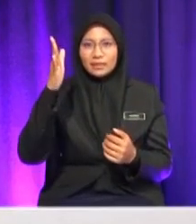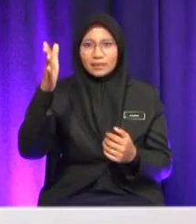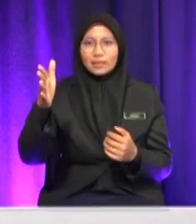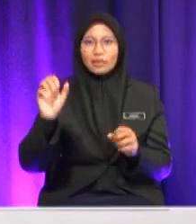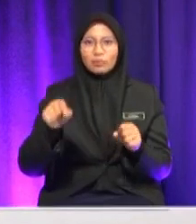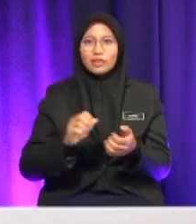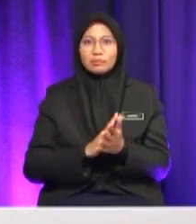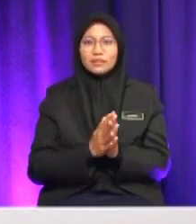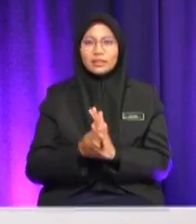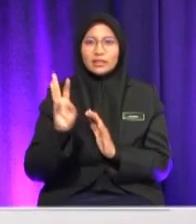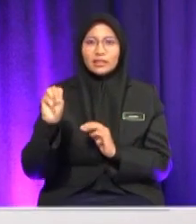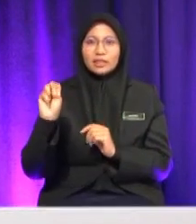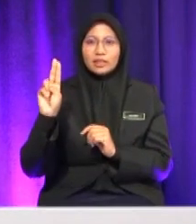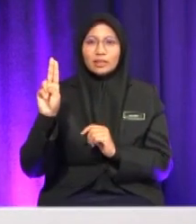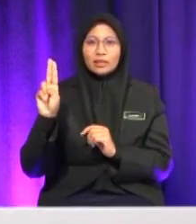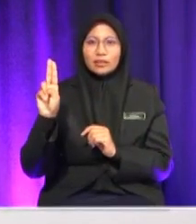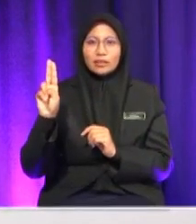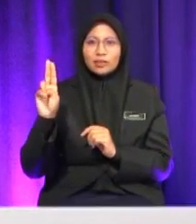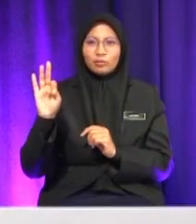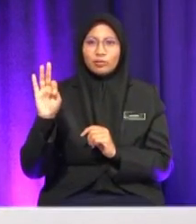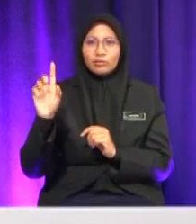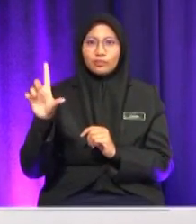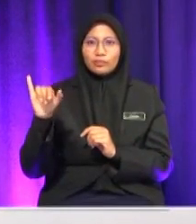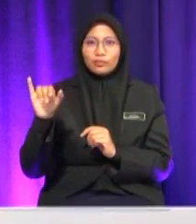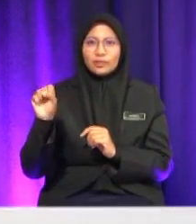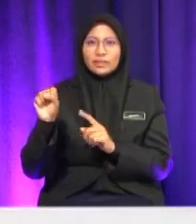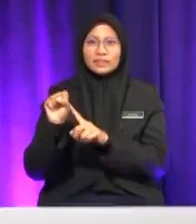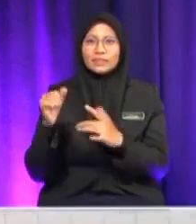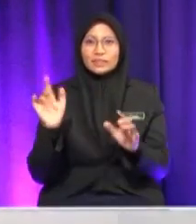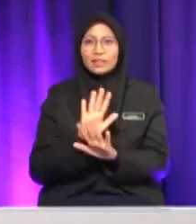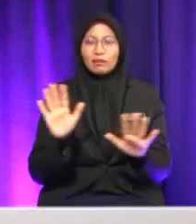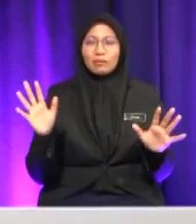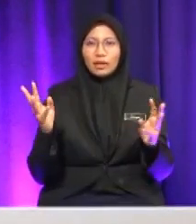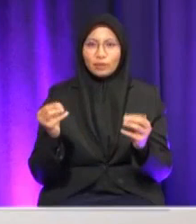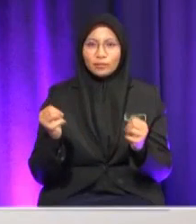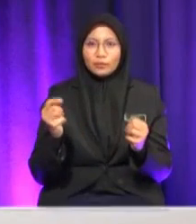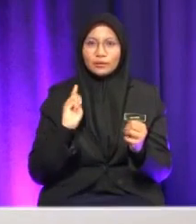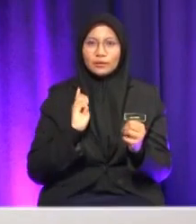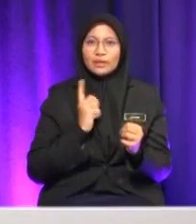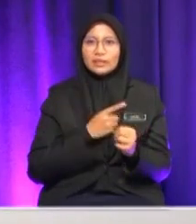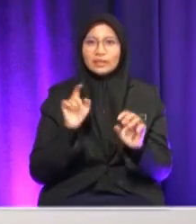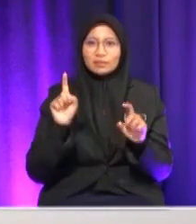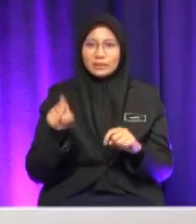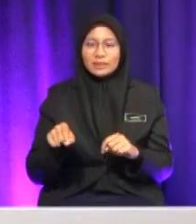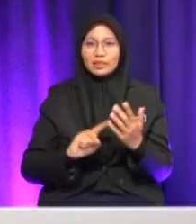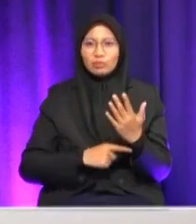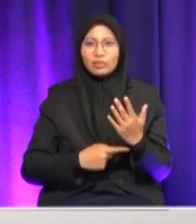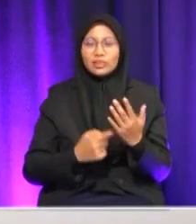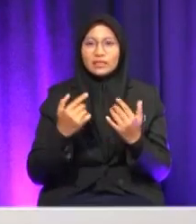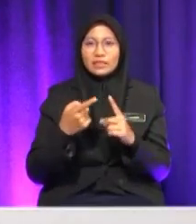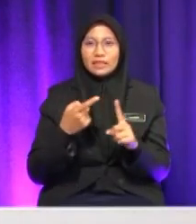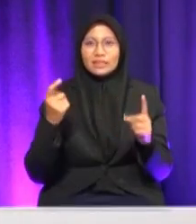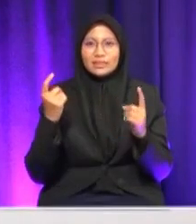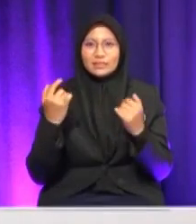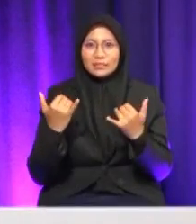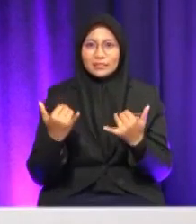kalangan muda. So kita kena berusaha dari sejak kecil lagi. Dan juga kalau jika tidak